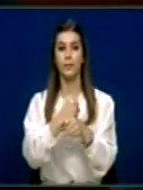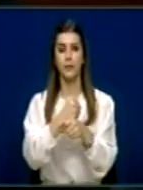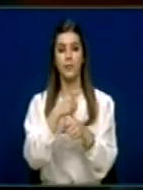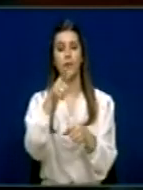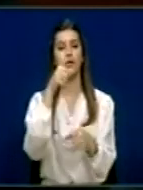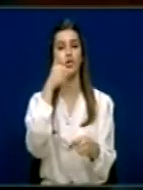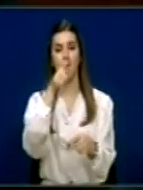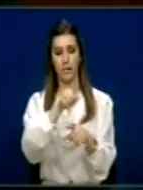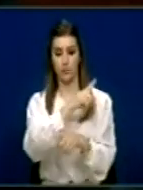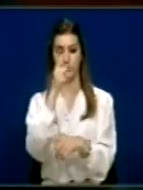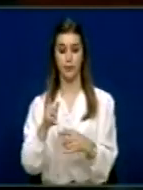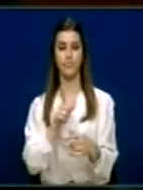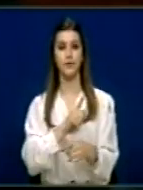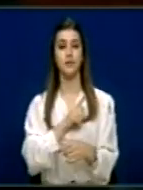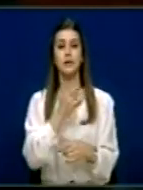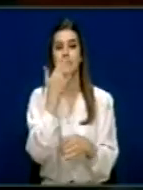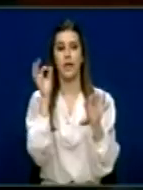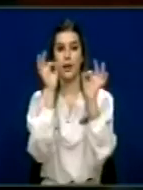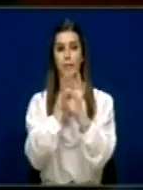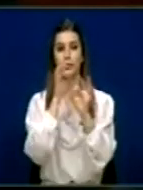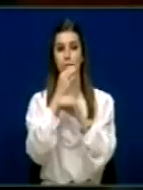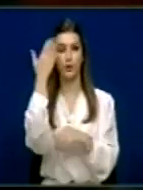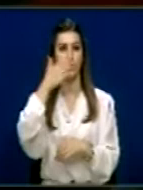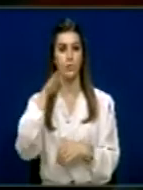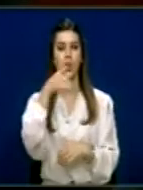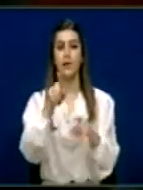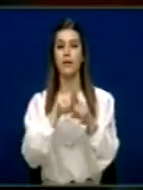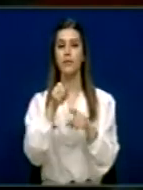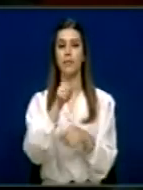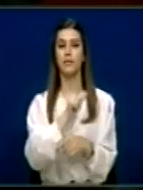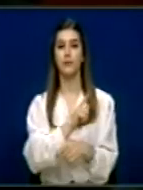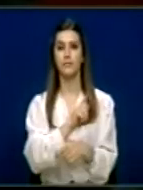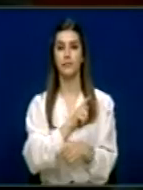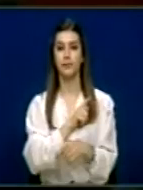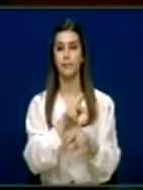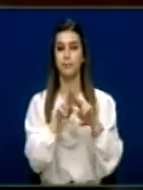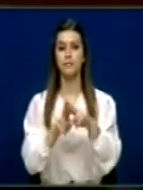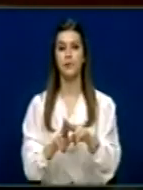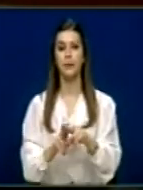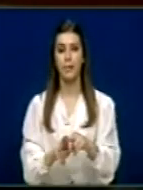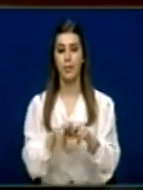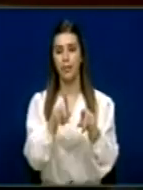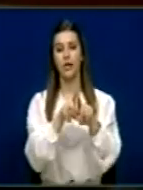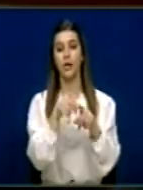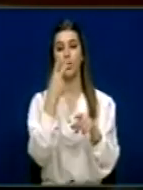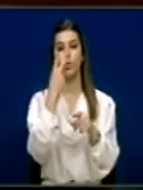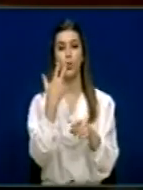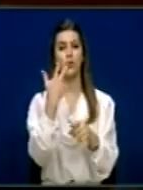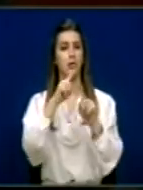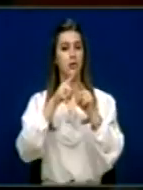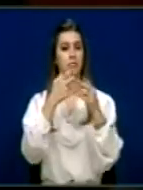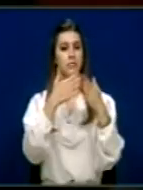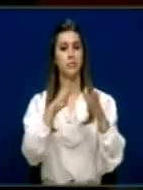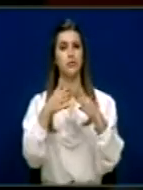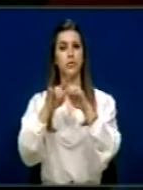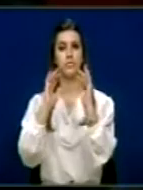që deri tash nuk janë realizuar siç e dimë gjithë, por këta vazhdojnë të mbesin në 2 apo 3 zyre që i kanë në ndërtesën e Kuvendit